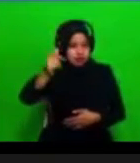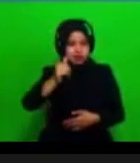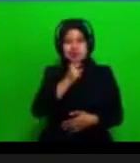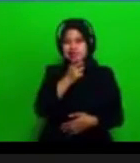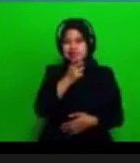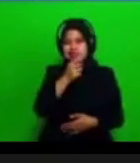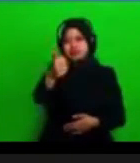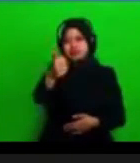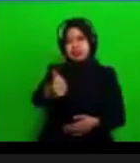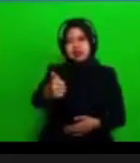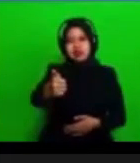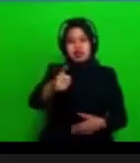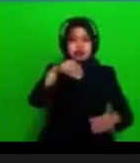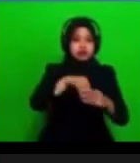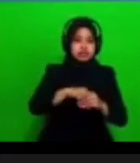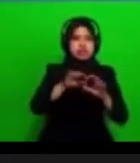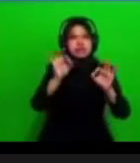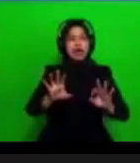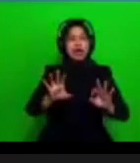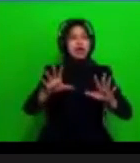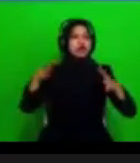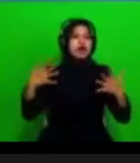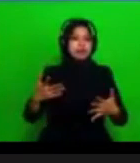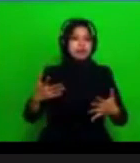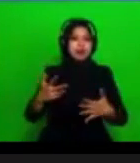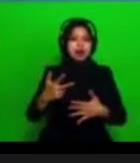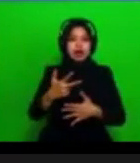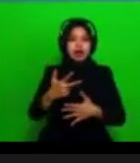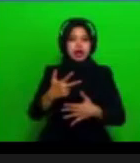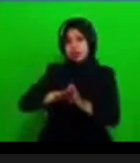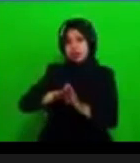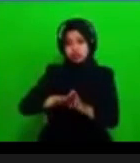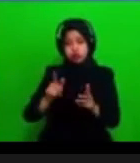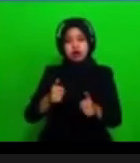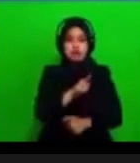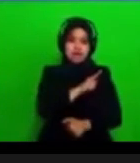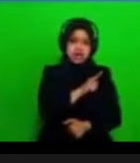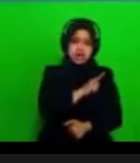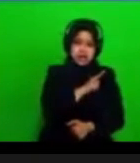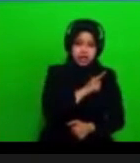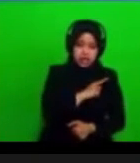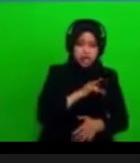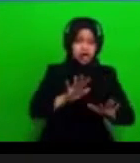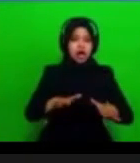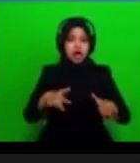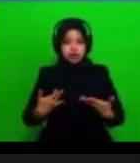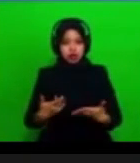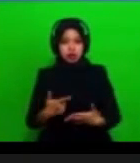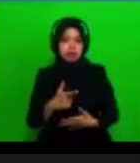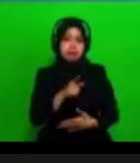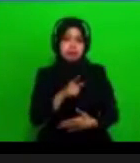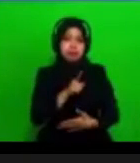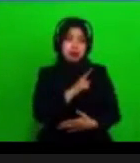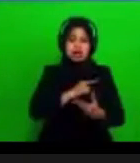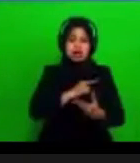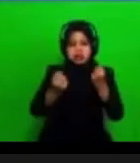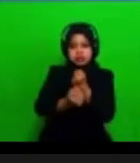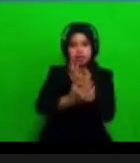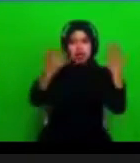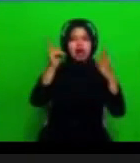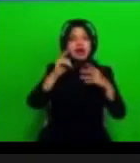nah, ini adalah visi pendidikan kita untuk mewujudkan Indonesia maju, berdaulat, mandiri, dan berkepribadian